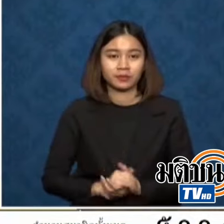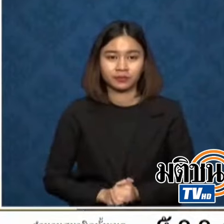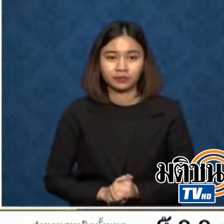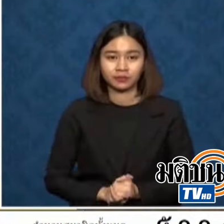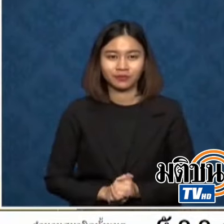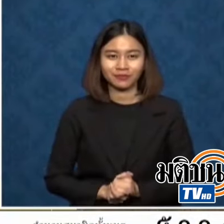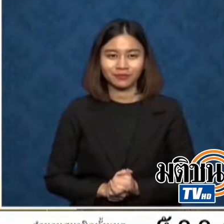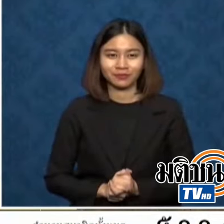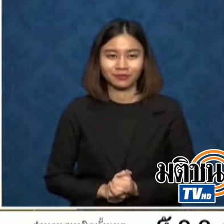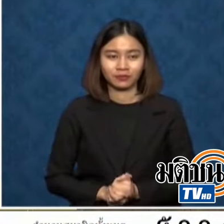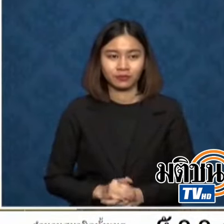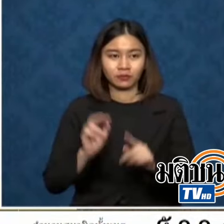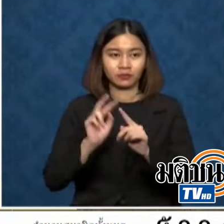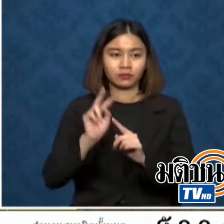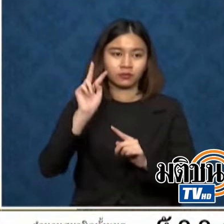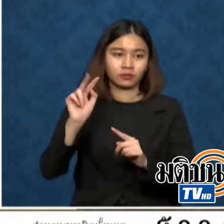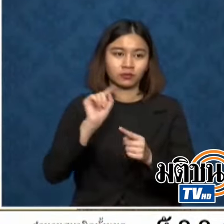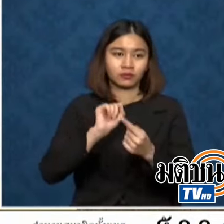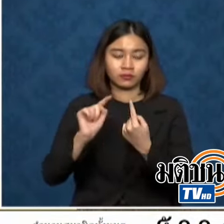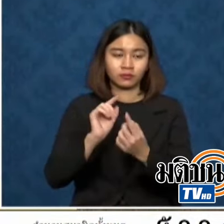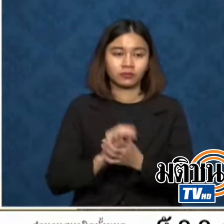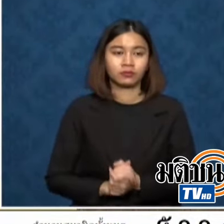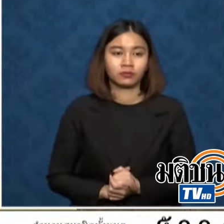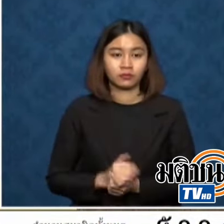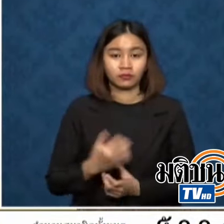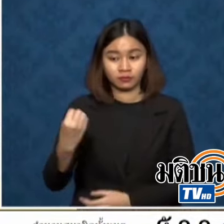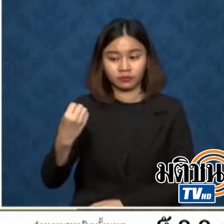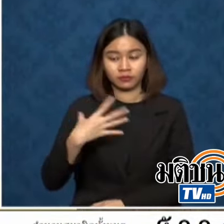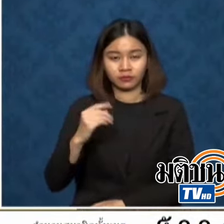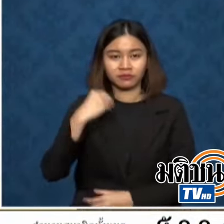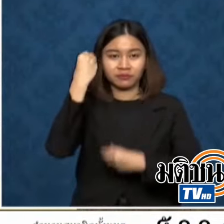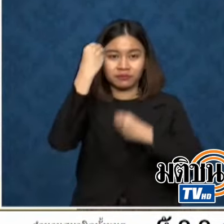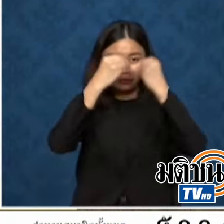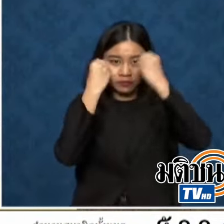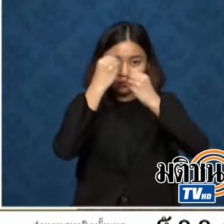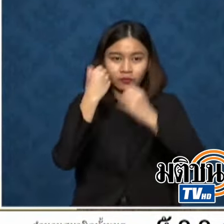ครับเรื่องที่ 2ท่านบอกว่า